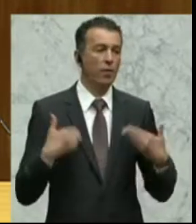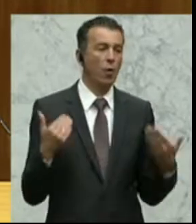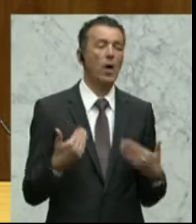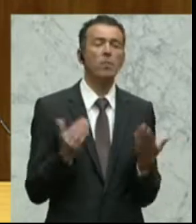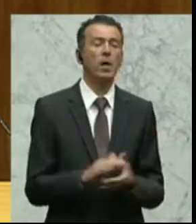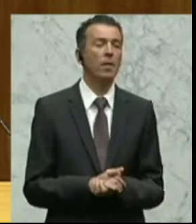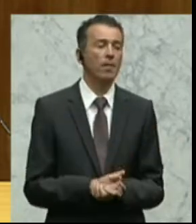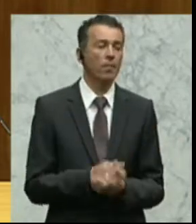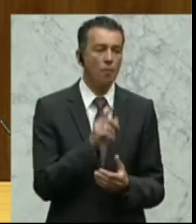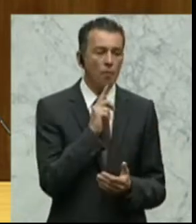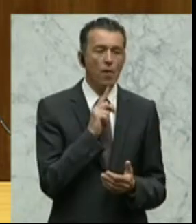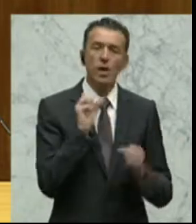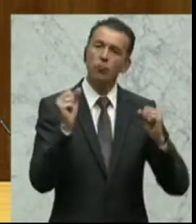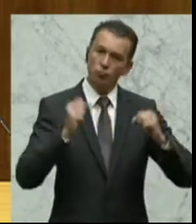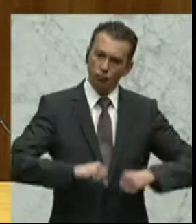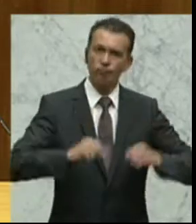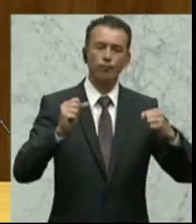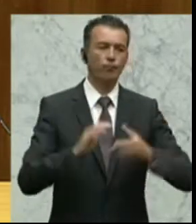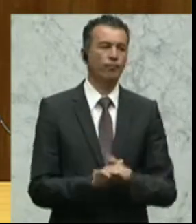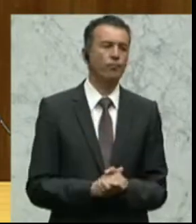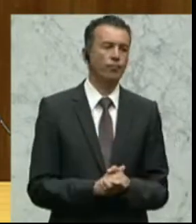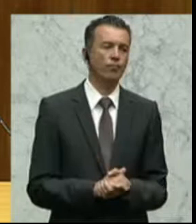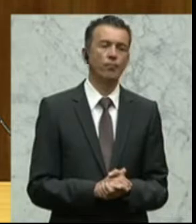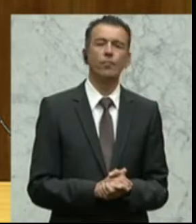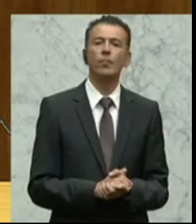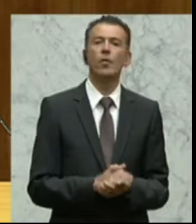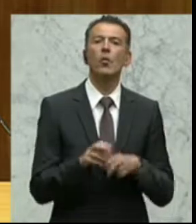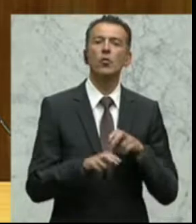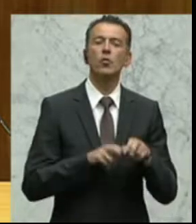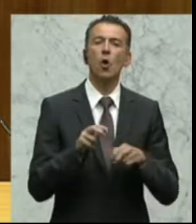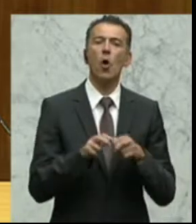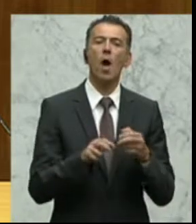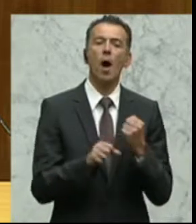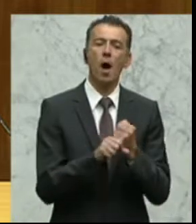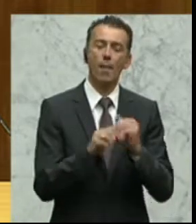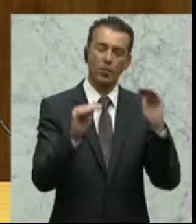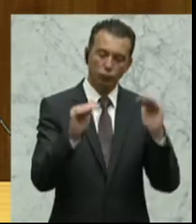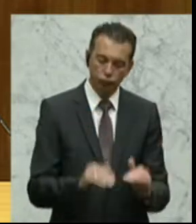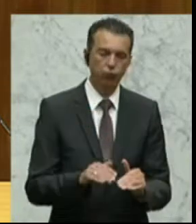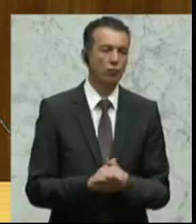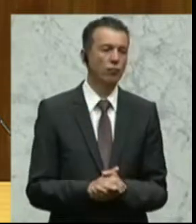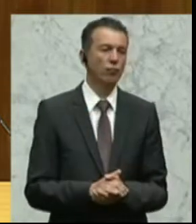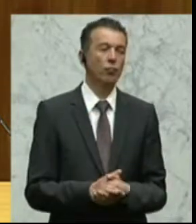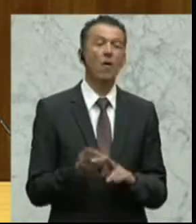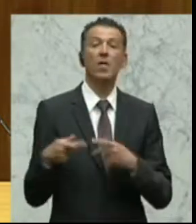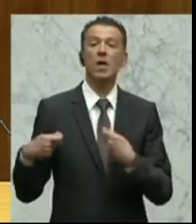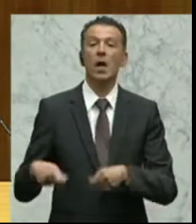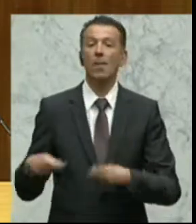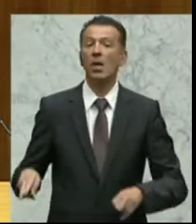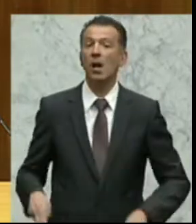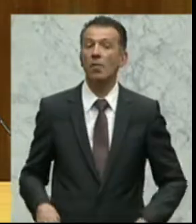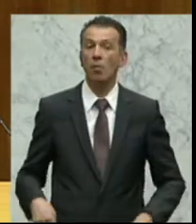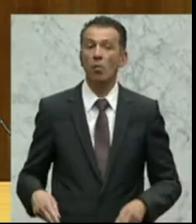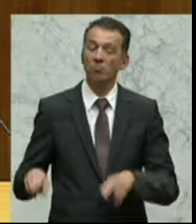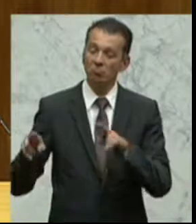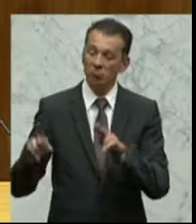Einigkeit besteht über die Senkung der Steuern und Abgaben auf Arbeit. Nur wie wir Kapital und Vermögen zu einem gerechteren Beitrag